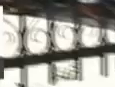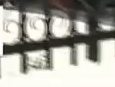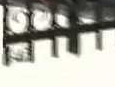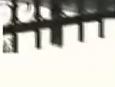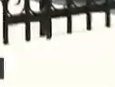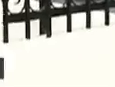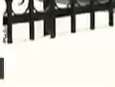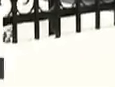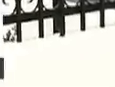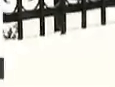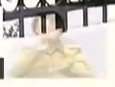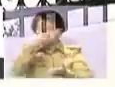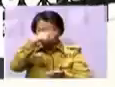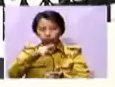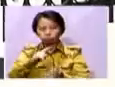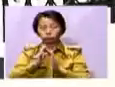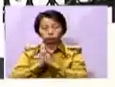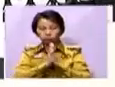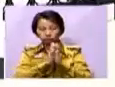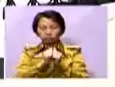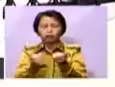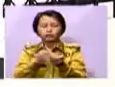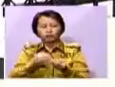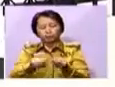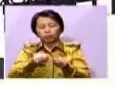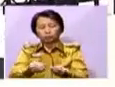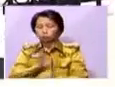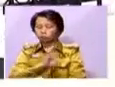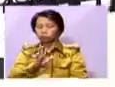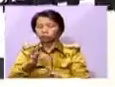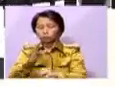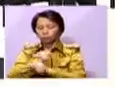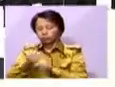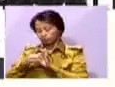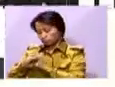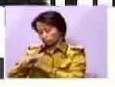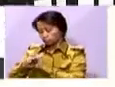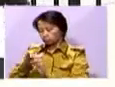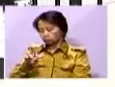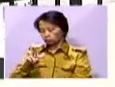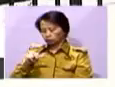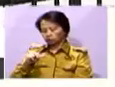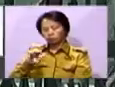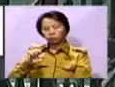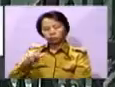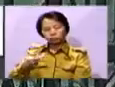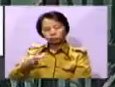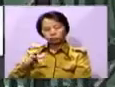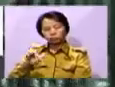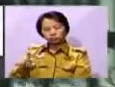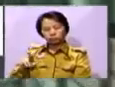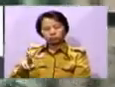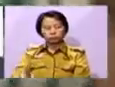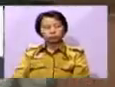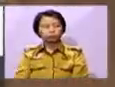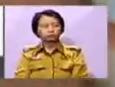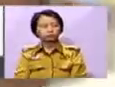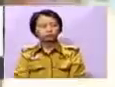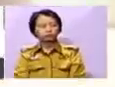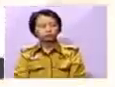kad pelarian kepada etnik berkenaan dengan mudah turut mendapat kerjasama daripada UNHCR sendiri.